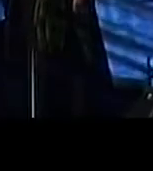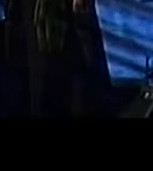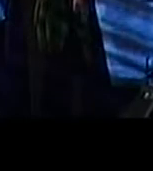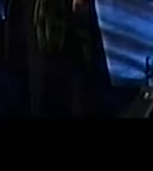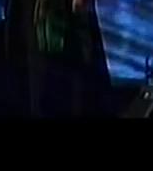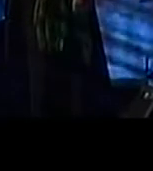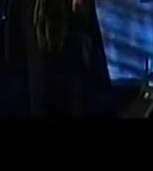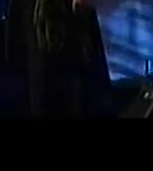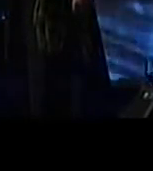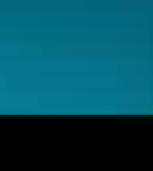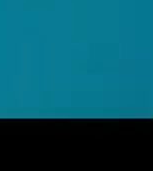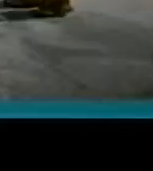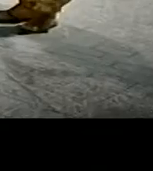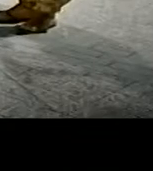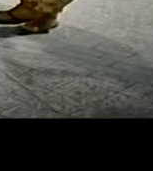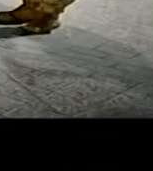Дякую.